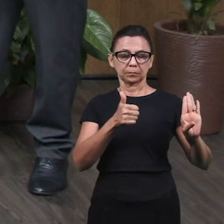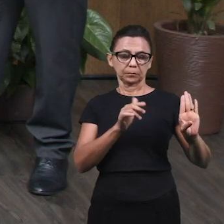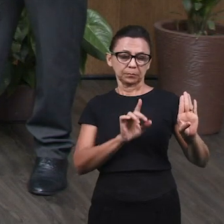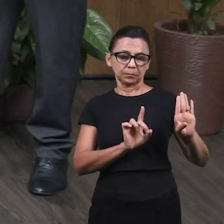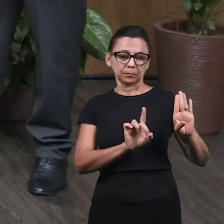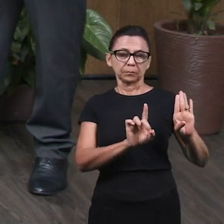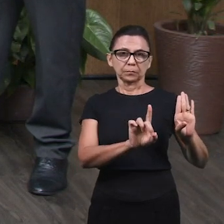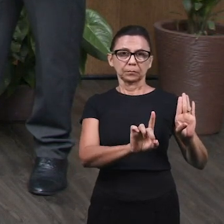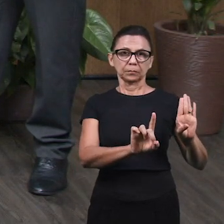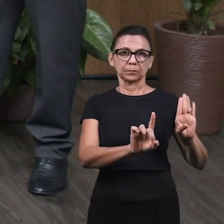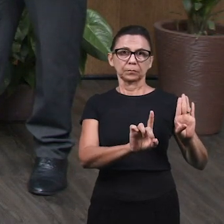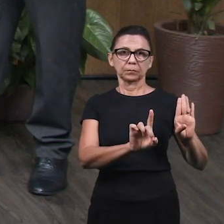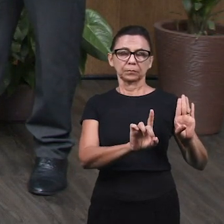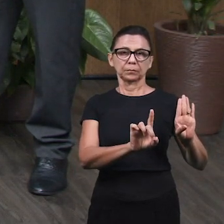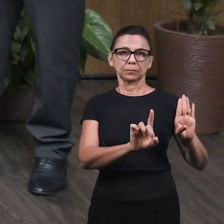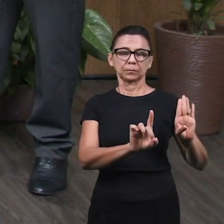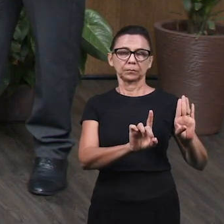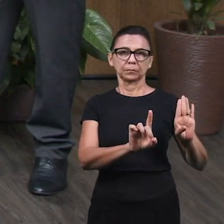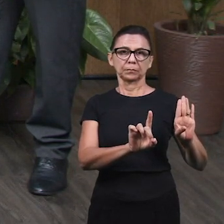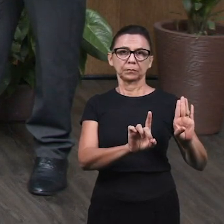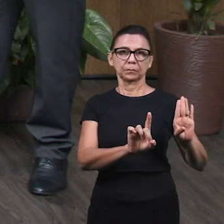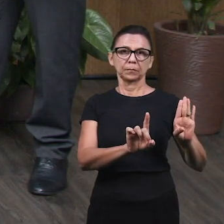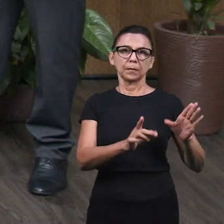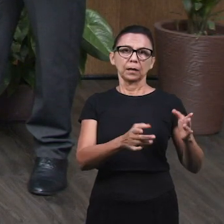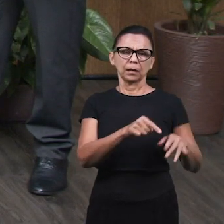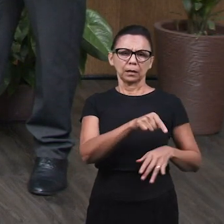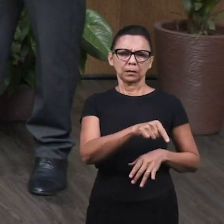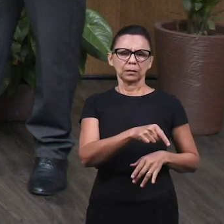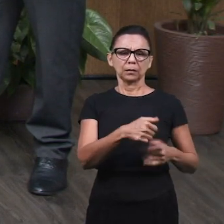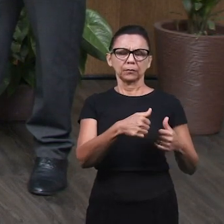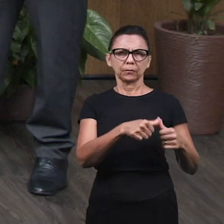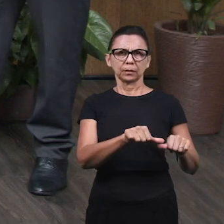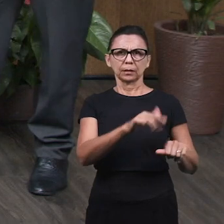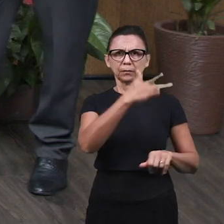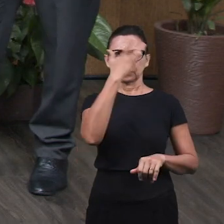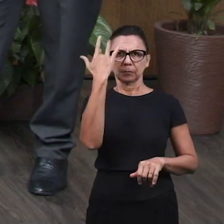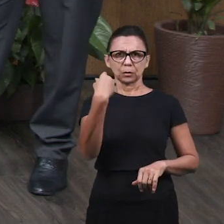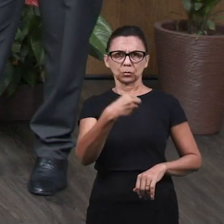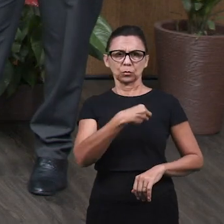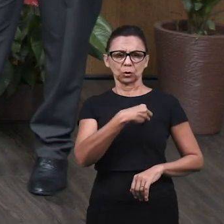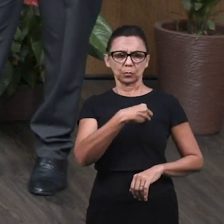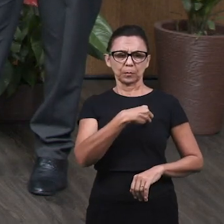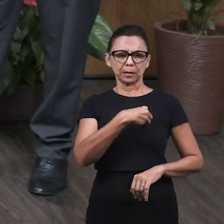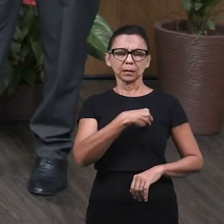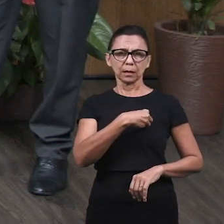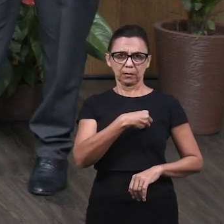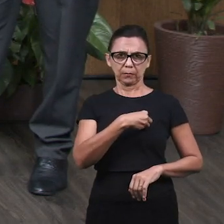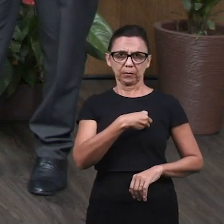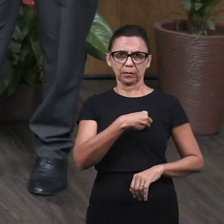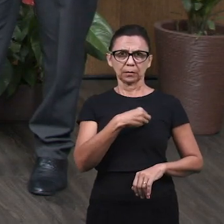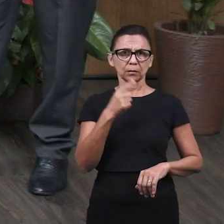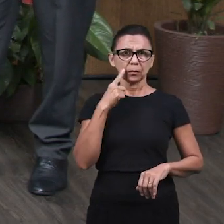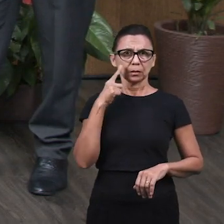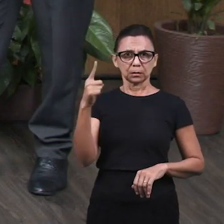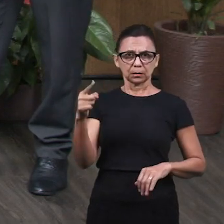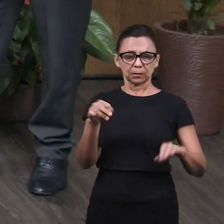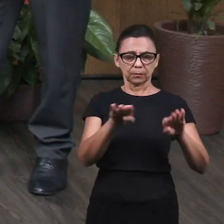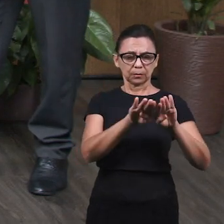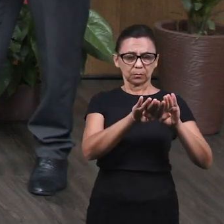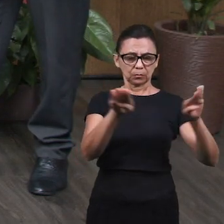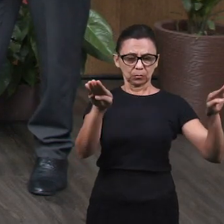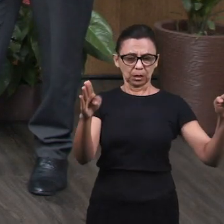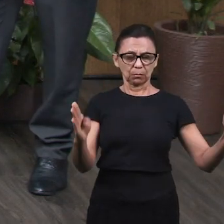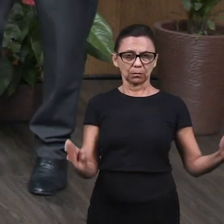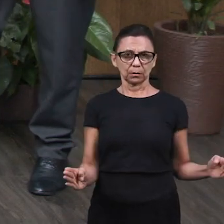rencontre des Israéliens ou du pécheur était avec l'autel des holocaustes, où était versé